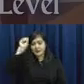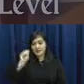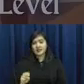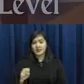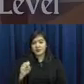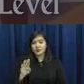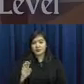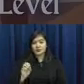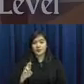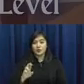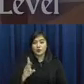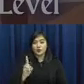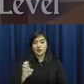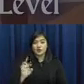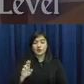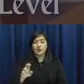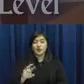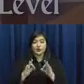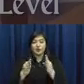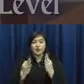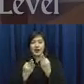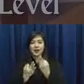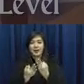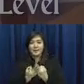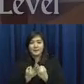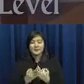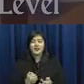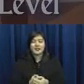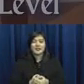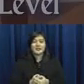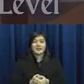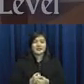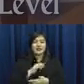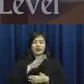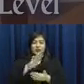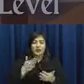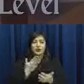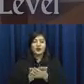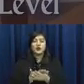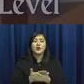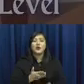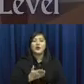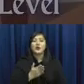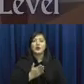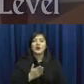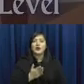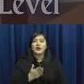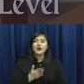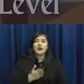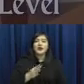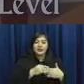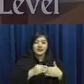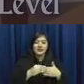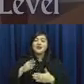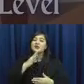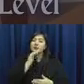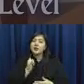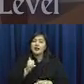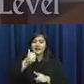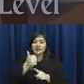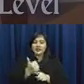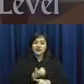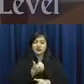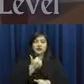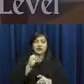ka, tatay. Ikaw mag-assign kung sinong Bible reading mo, kung sinong, sinong greeters sa pamilya nyo, sinong magpipray sa pamilya. Basta itong, ano na